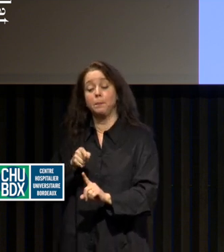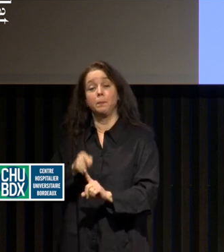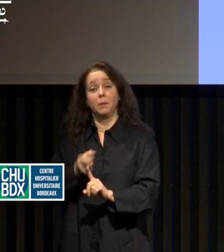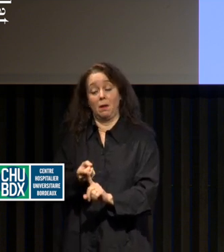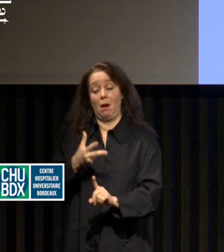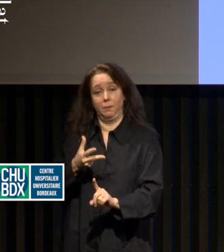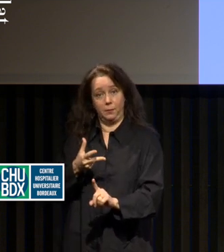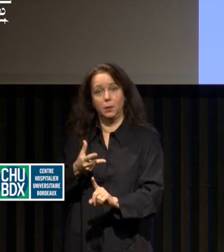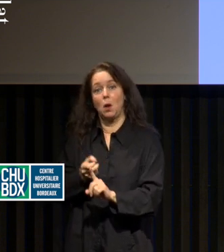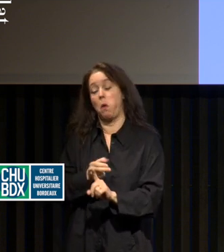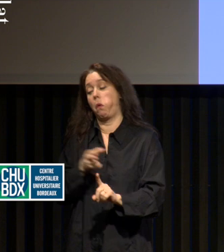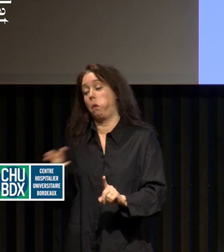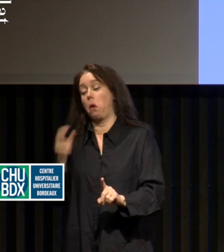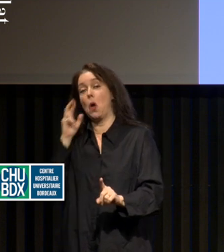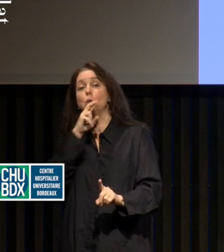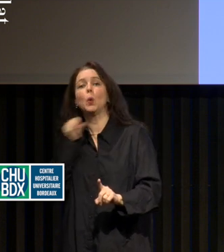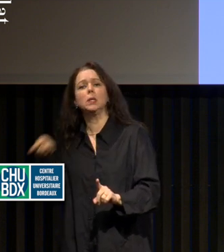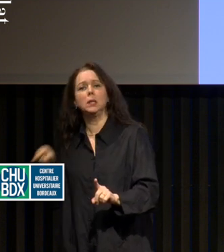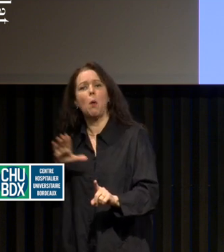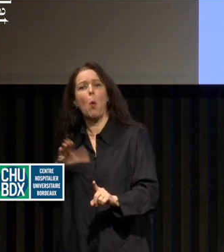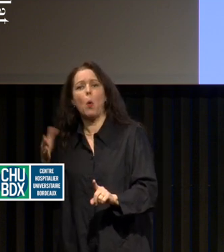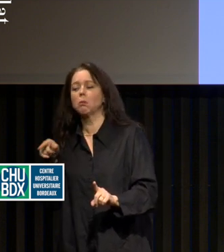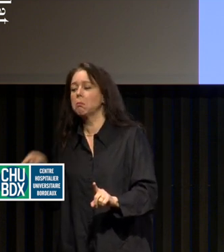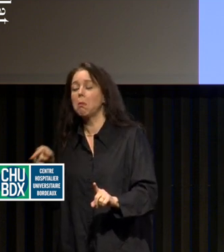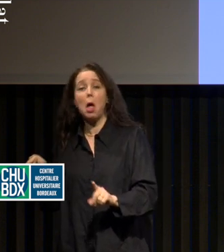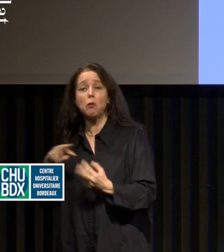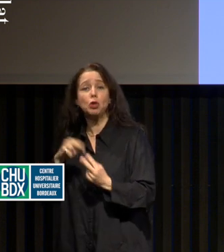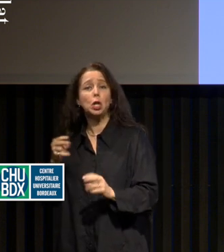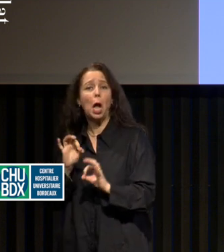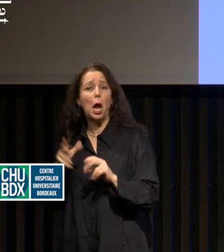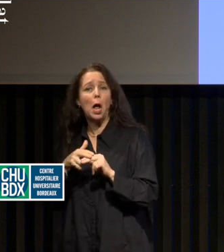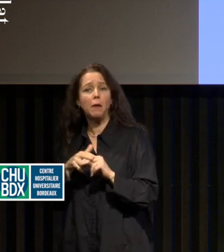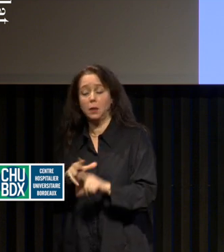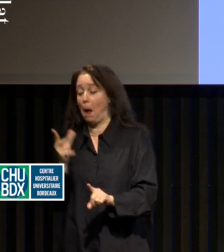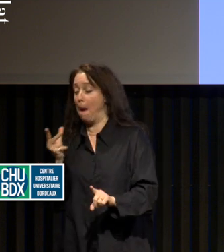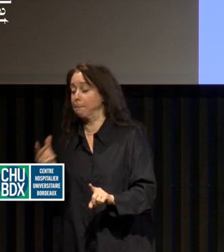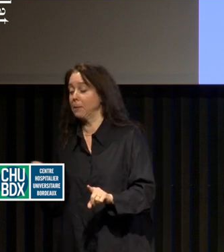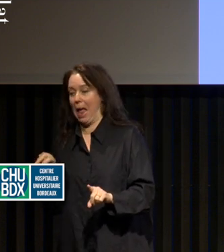microbiote dans le tube digestif d'une souris qui n'a pas de prédisposition génétique, elle va devenir obèse.